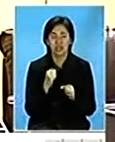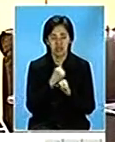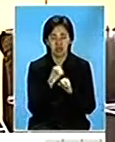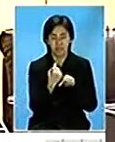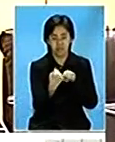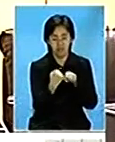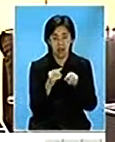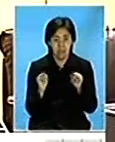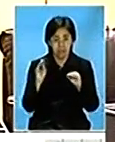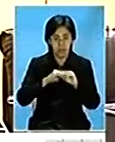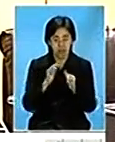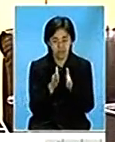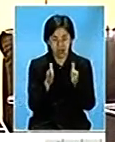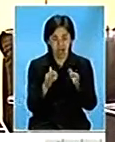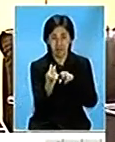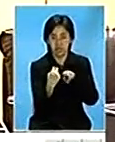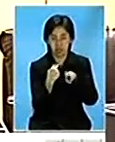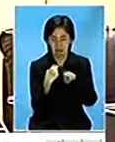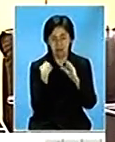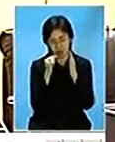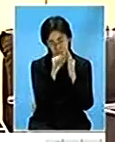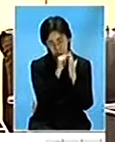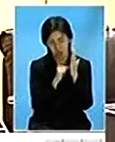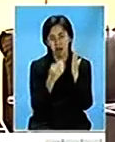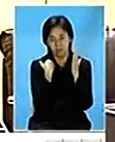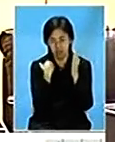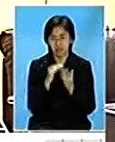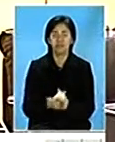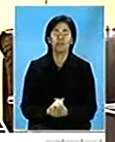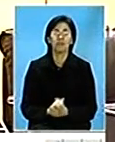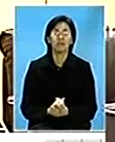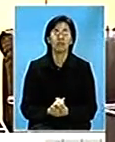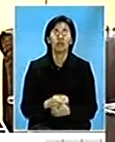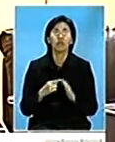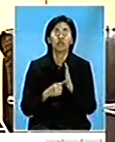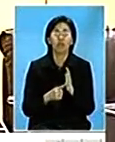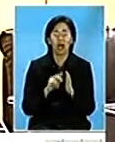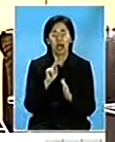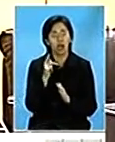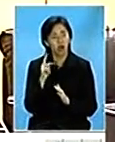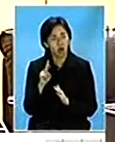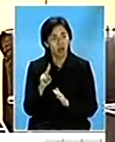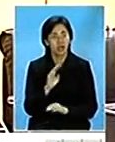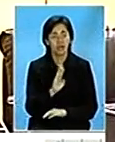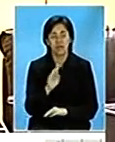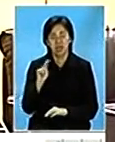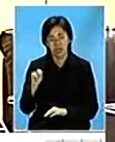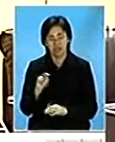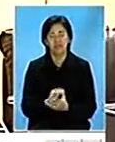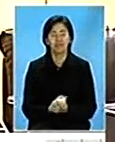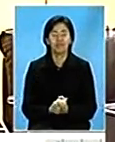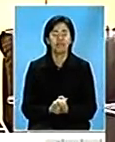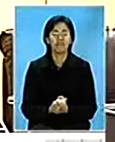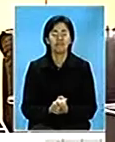างก็หลายสายนะครับเช่นสายแก่งคอยบ้านนานะครับจ